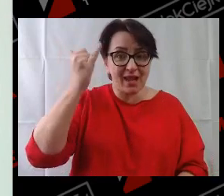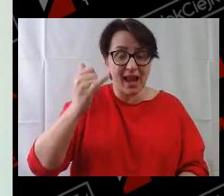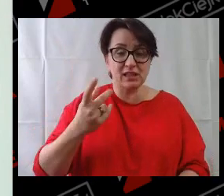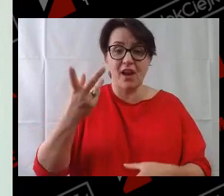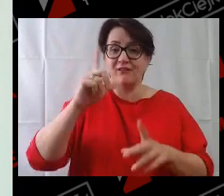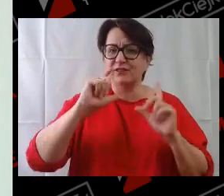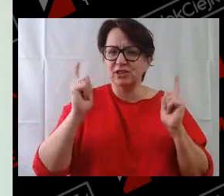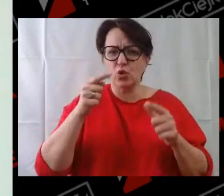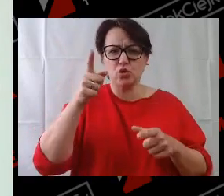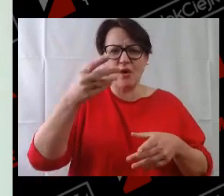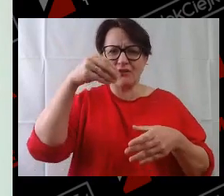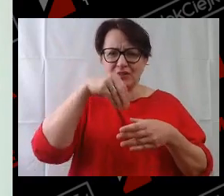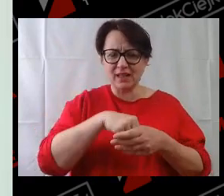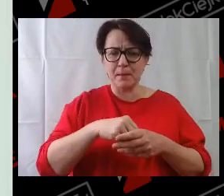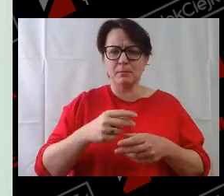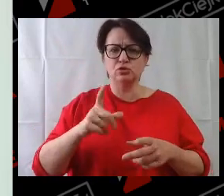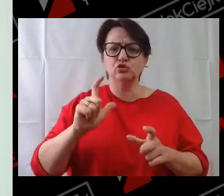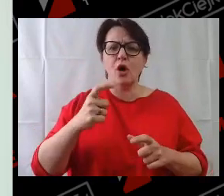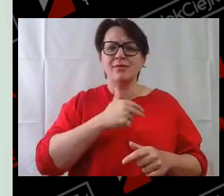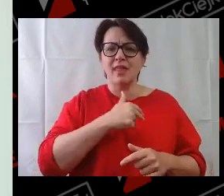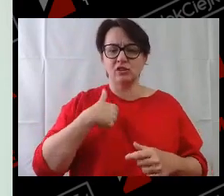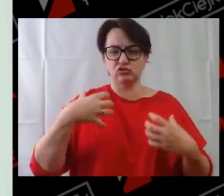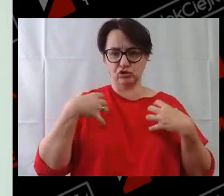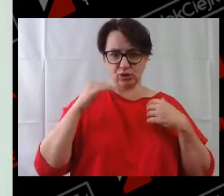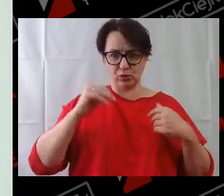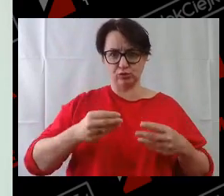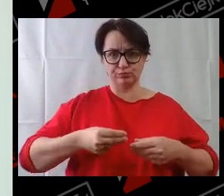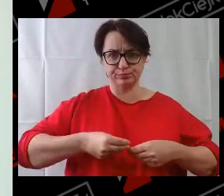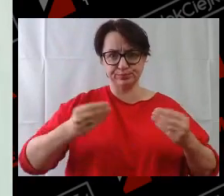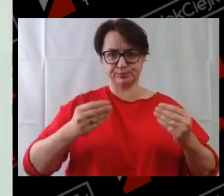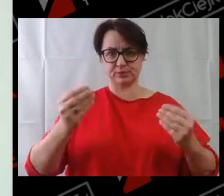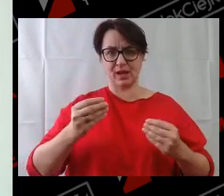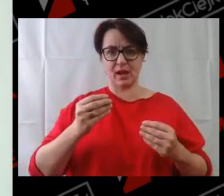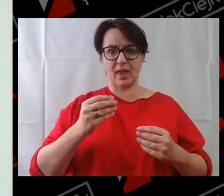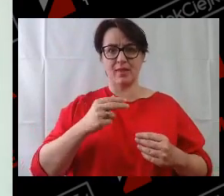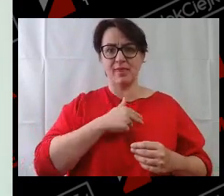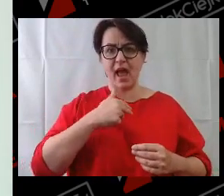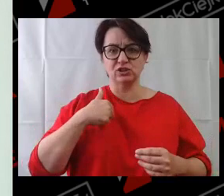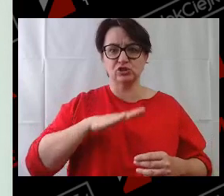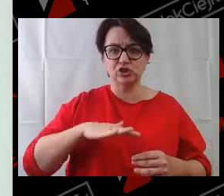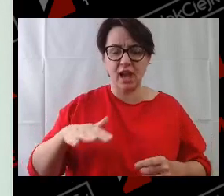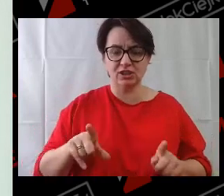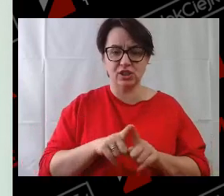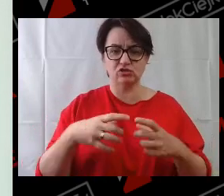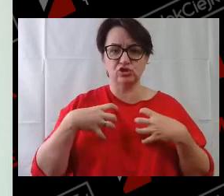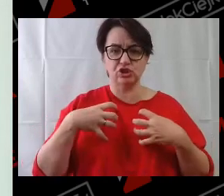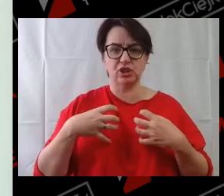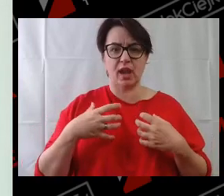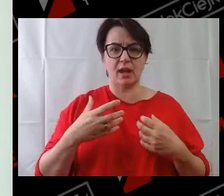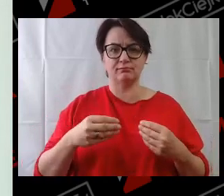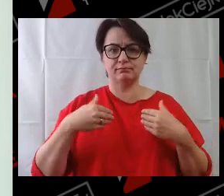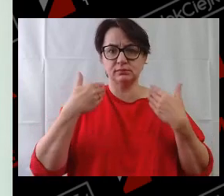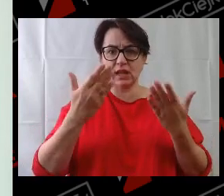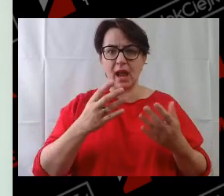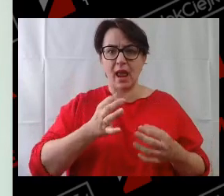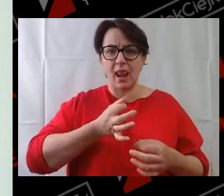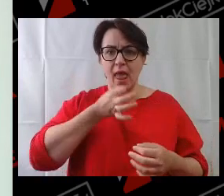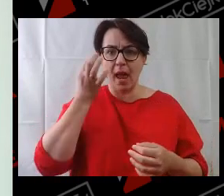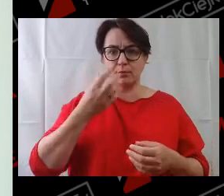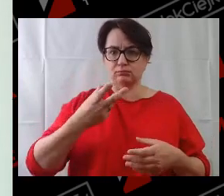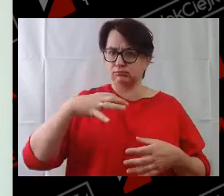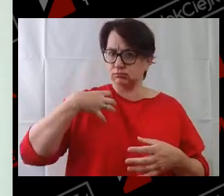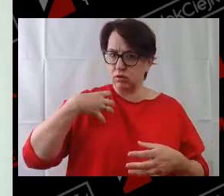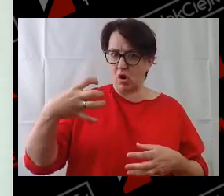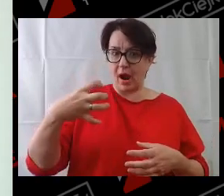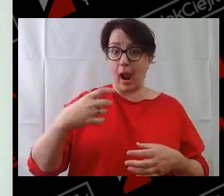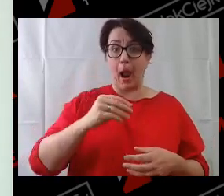uregulowanej rzeczy części zrobić nasz życie nasze naszych dzieci bardziej zasobne a